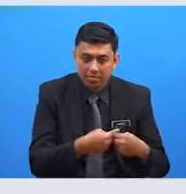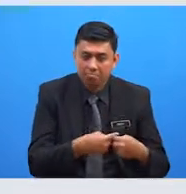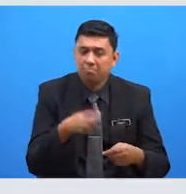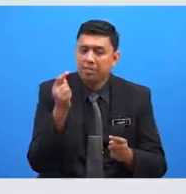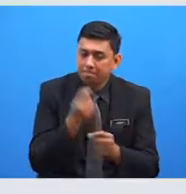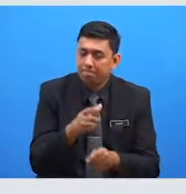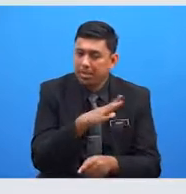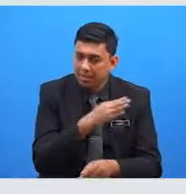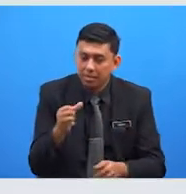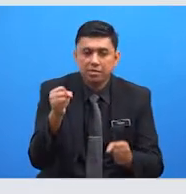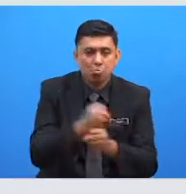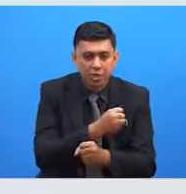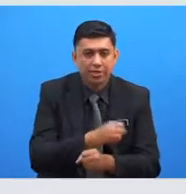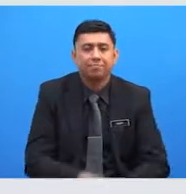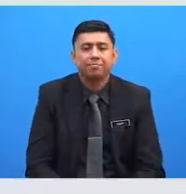dan sempurna.